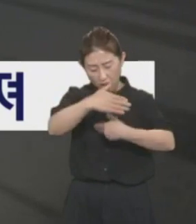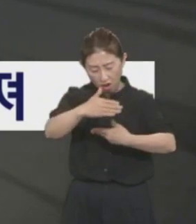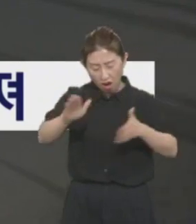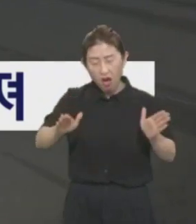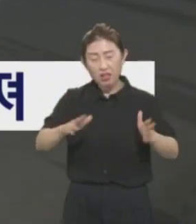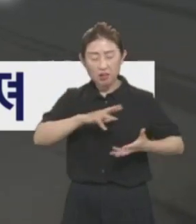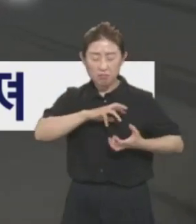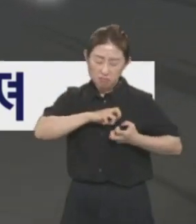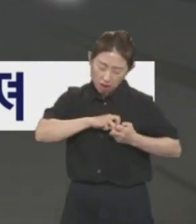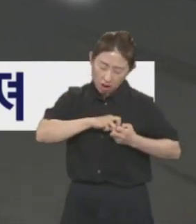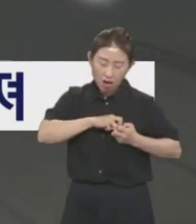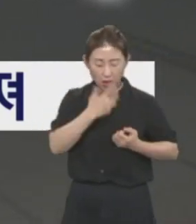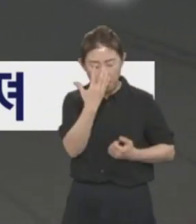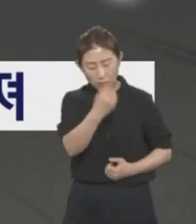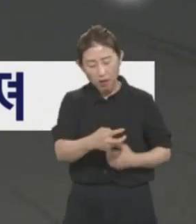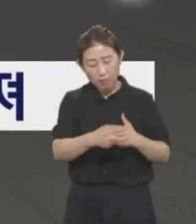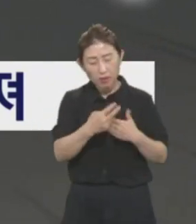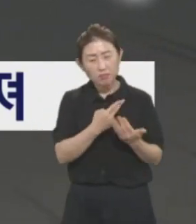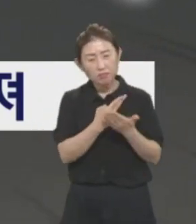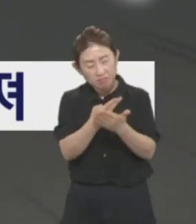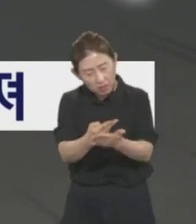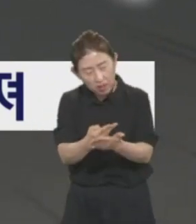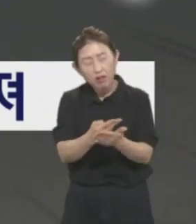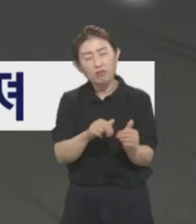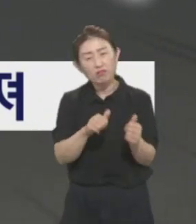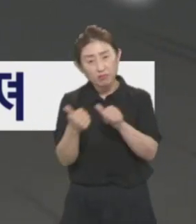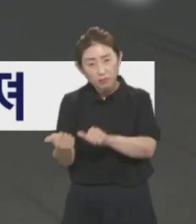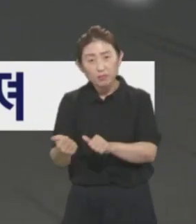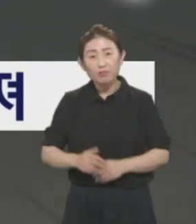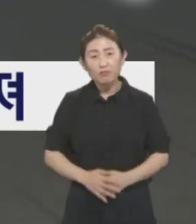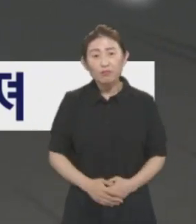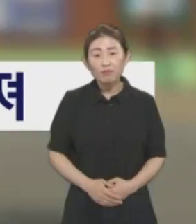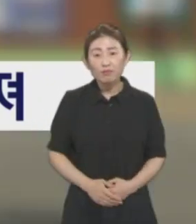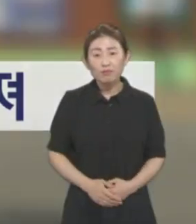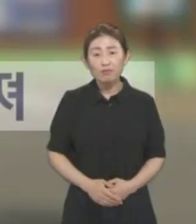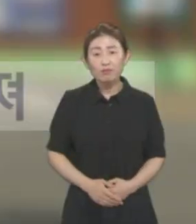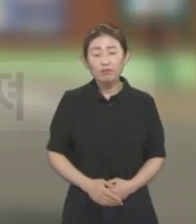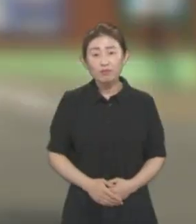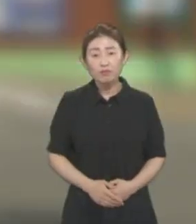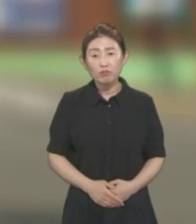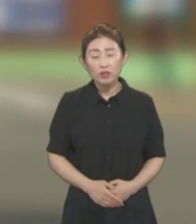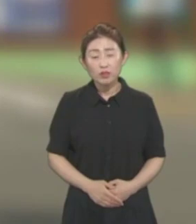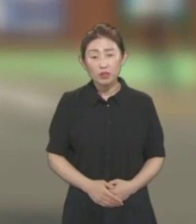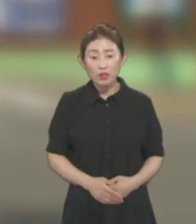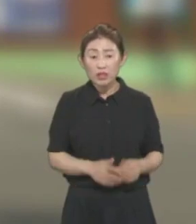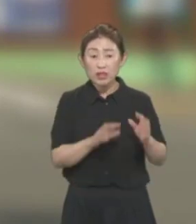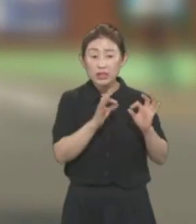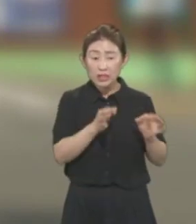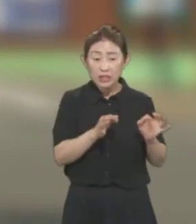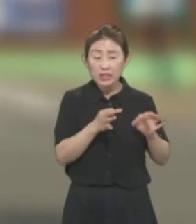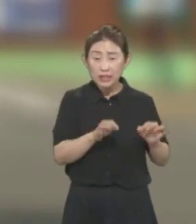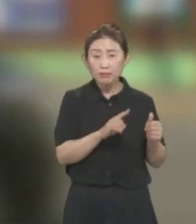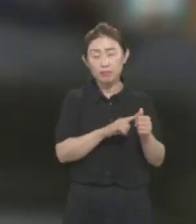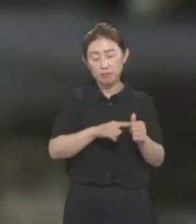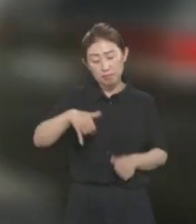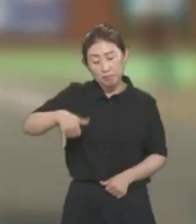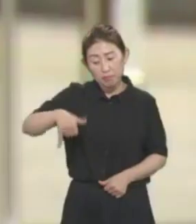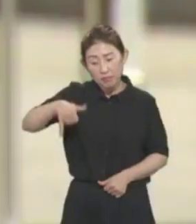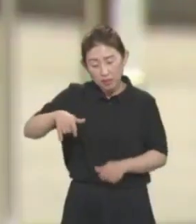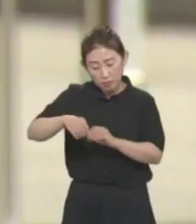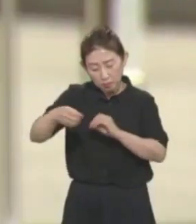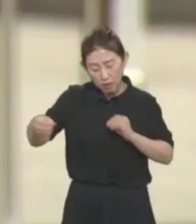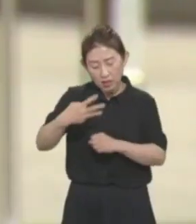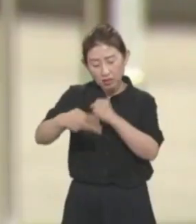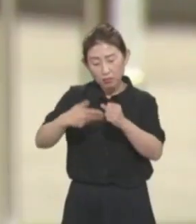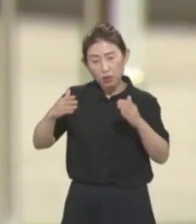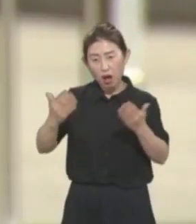안에서 심정지 상태로 발견돼 병원으로 옮겨졌지만 끝내 숨졌습니다. 이후 김 군의 가방에선 지난 3년간